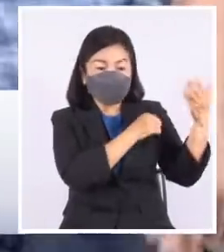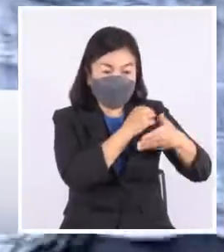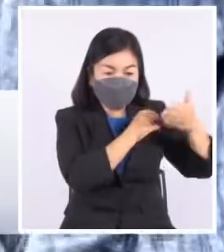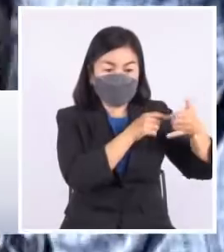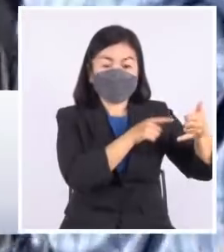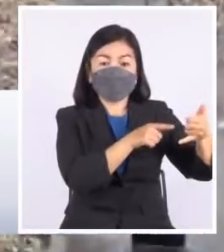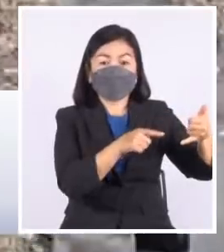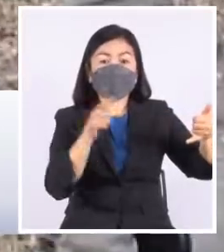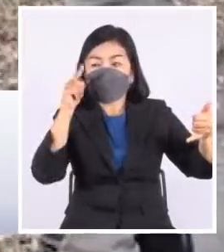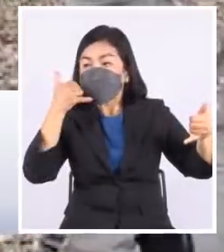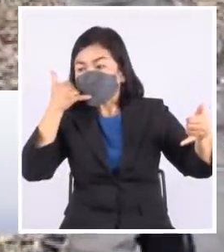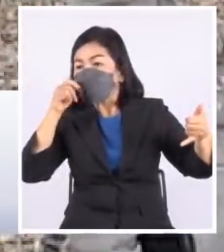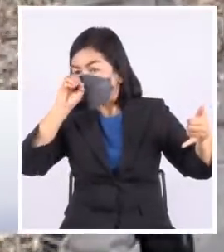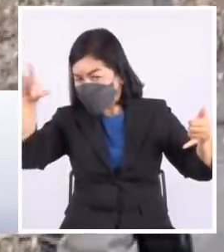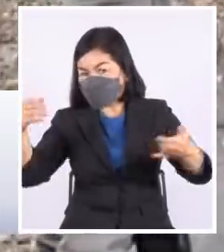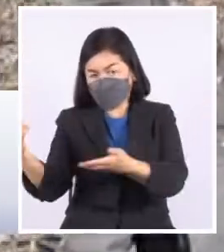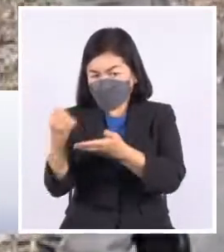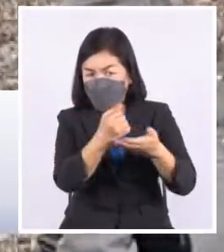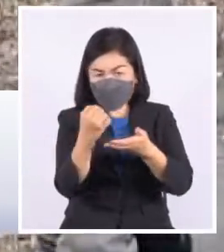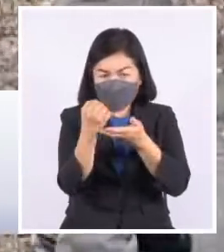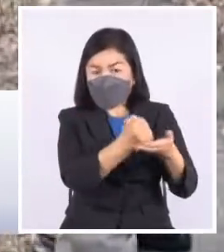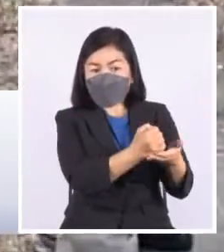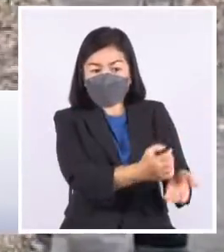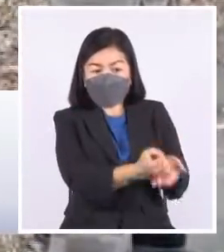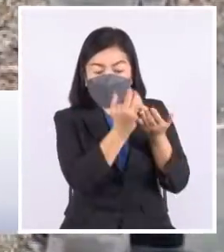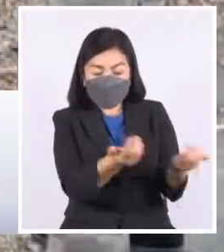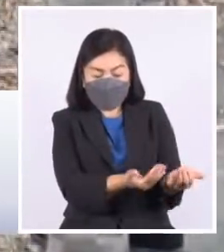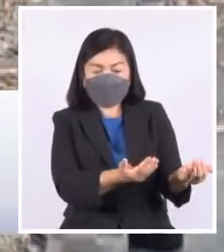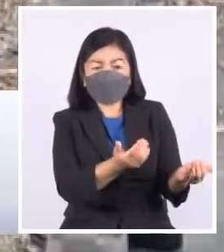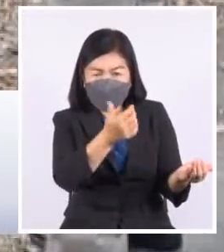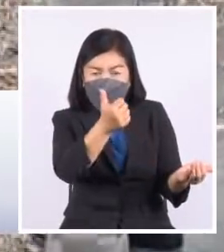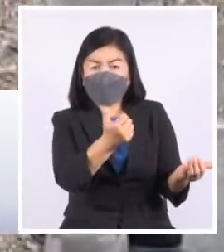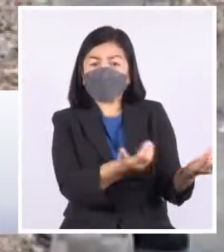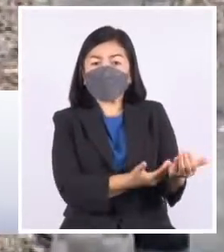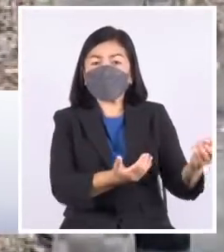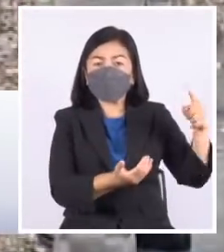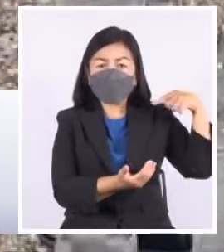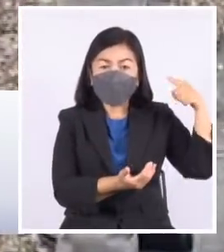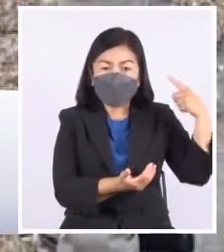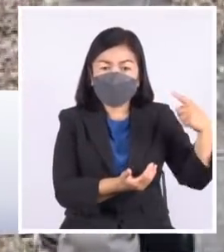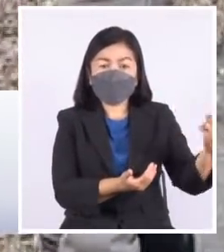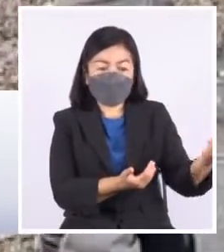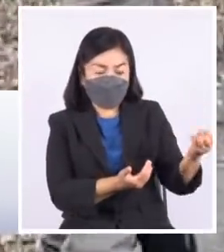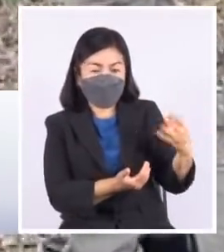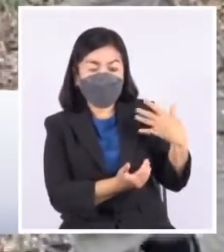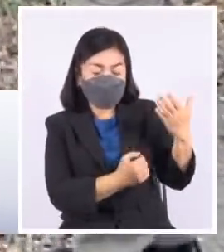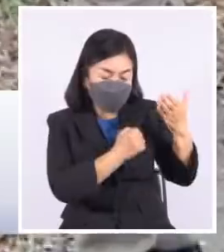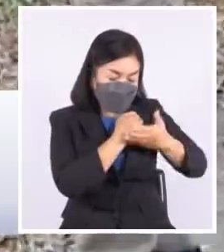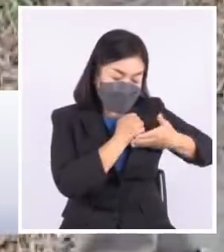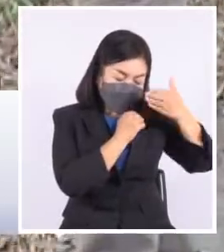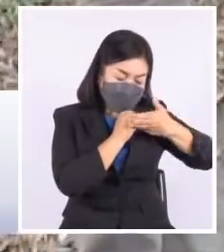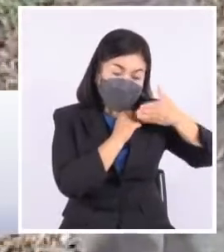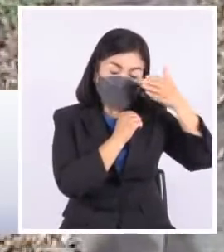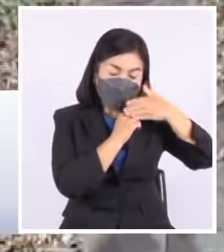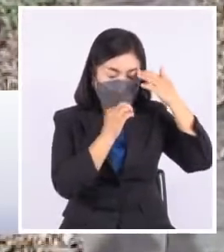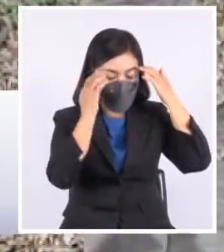ปวีณาบอกว่าให้มาช่วยหน่อยให้มาช่วยเหลือลูกสาวหน่อยนะครับลูกสาวเนี่ยนะครับบอกว่านี่นะฮะเสพยาเสพติดแล้วก็ห